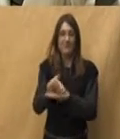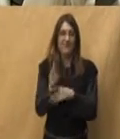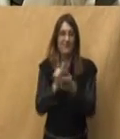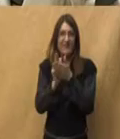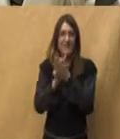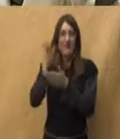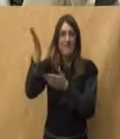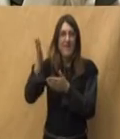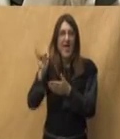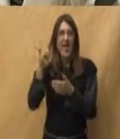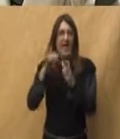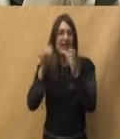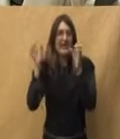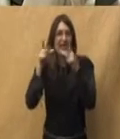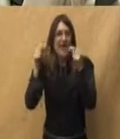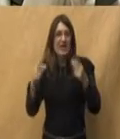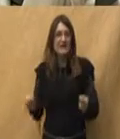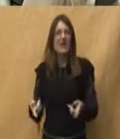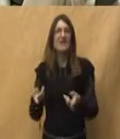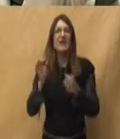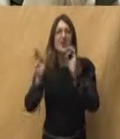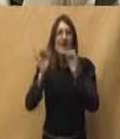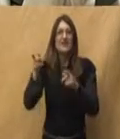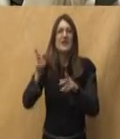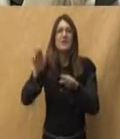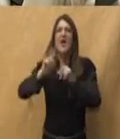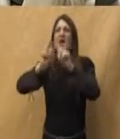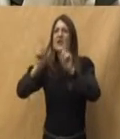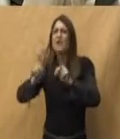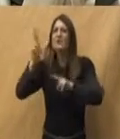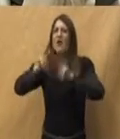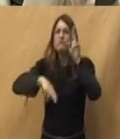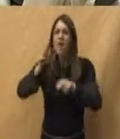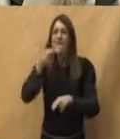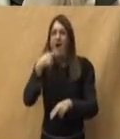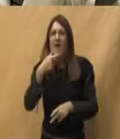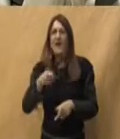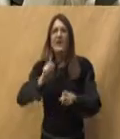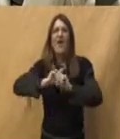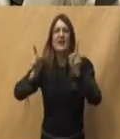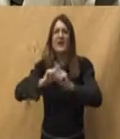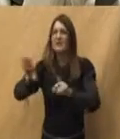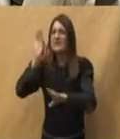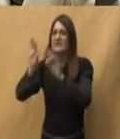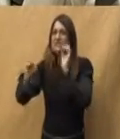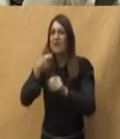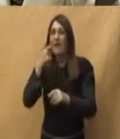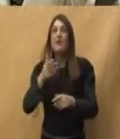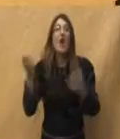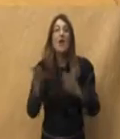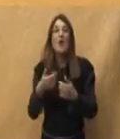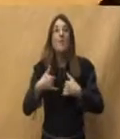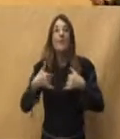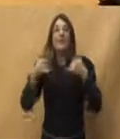dane, imamo izobilje hrane, različiti boja hrane. Kako bi vi nama rekli na koji način mi